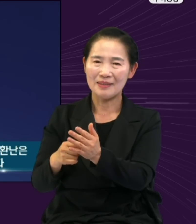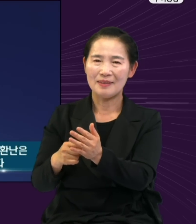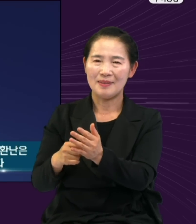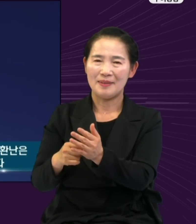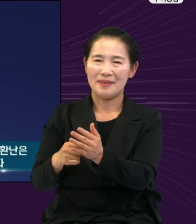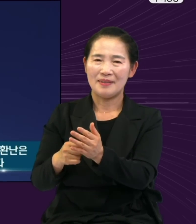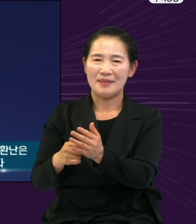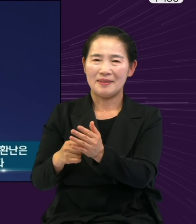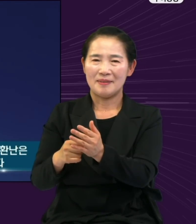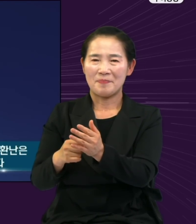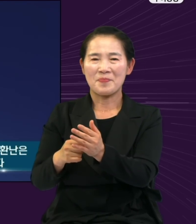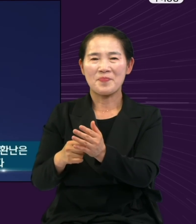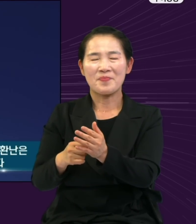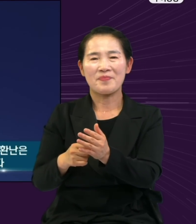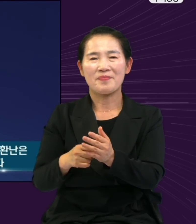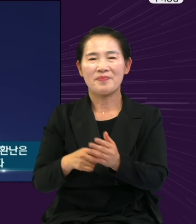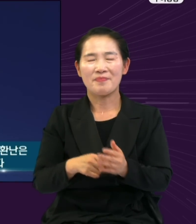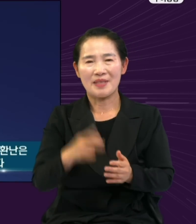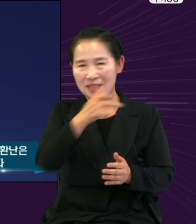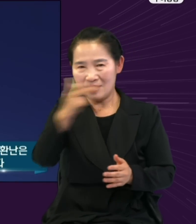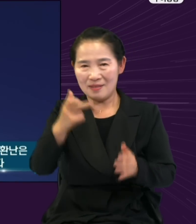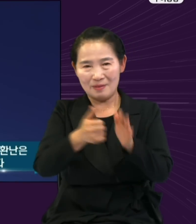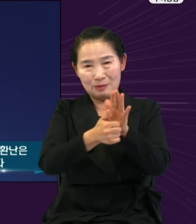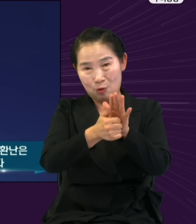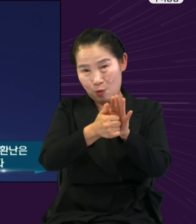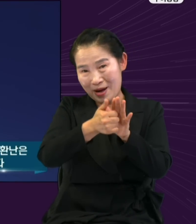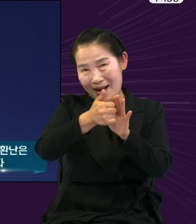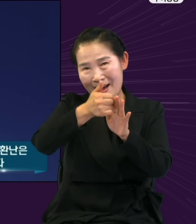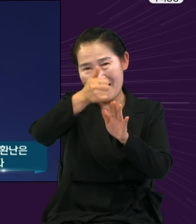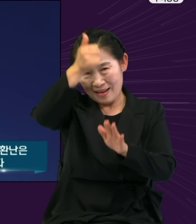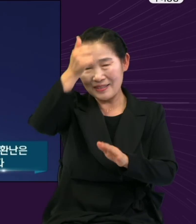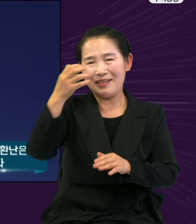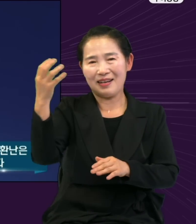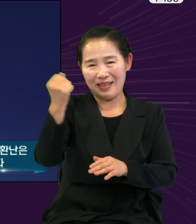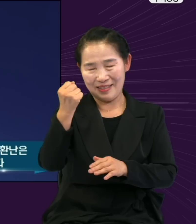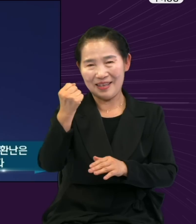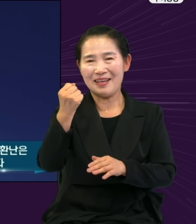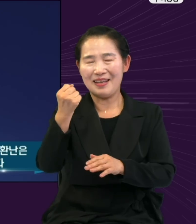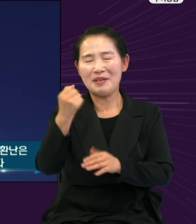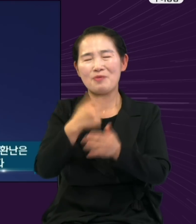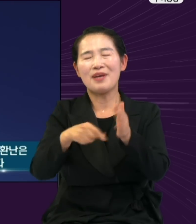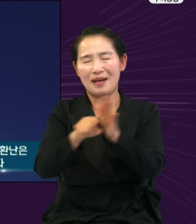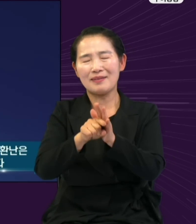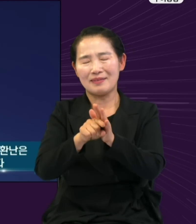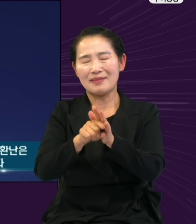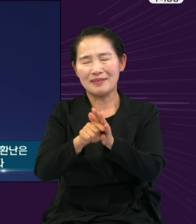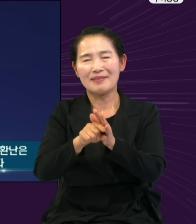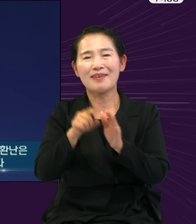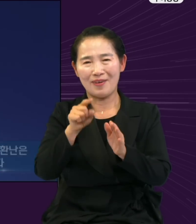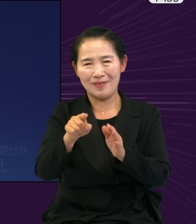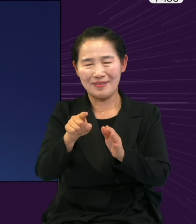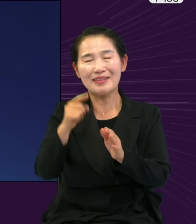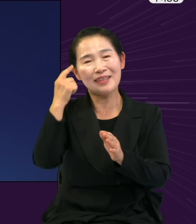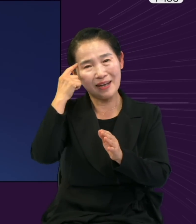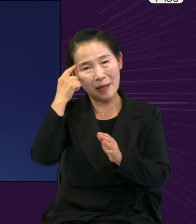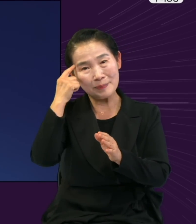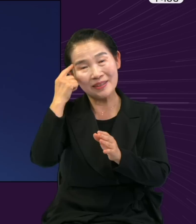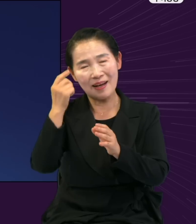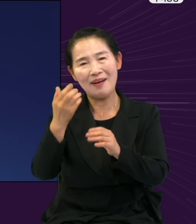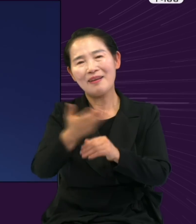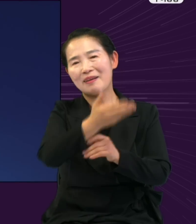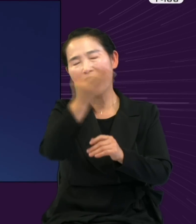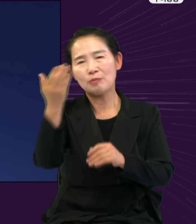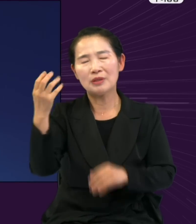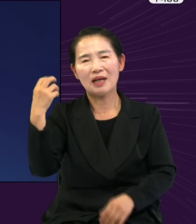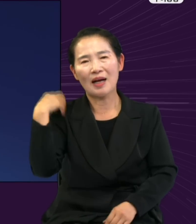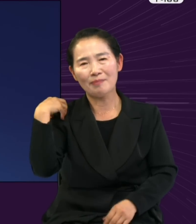소망으로 나아가게 하기 위한 사랑의 마음이 아닐까 생각해 봅니다. 여러분, 감당할 수 없는